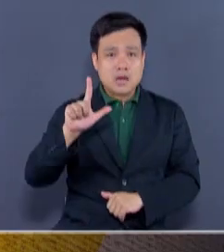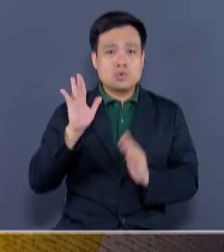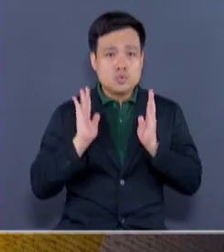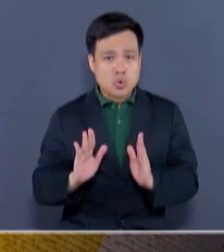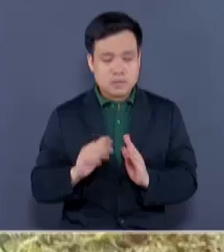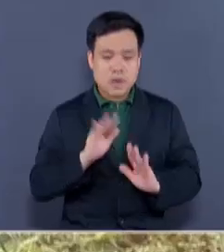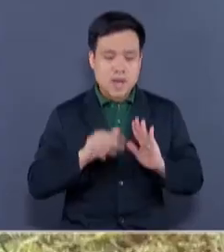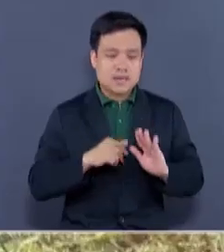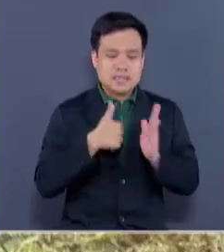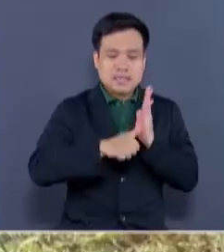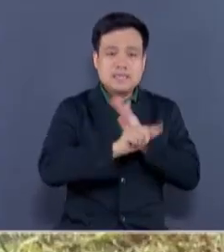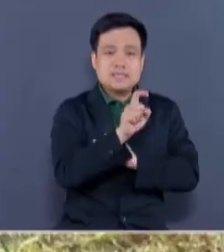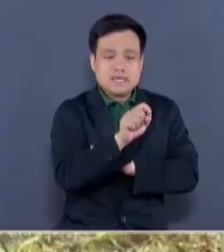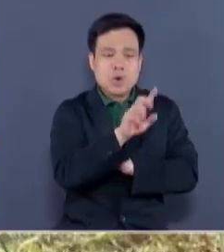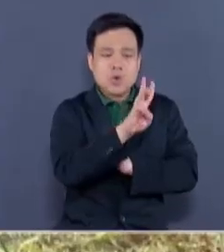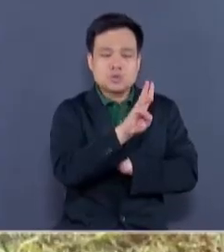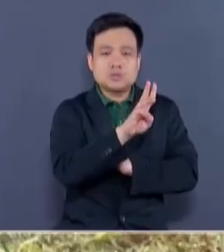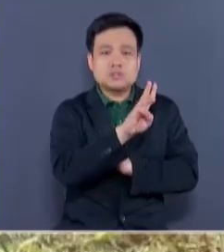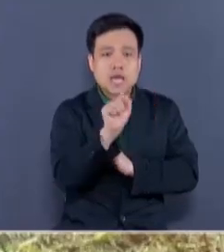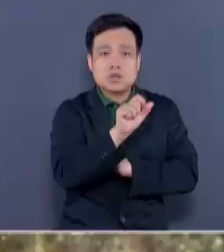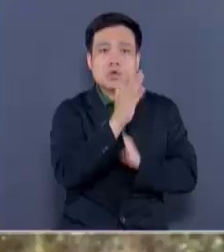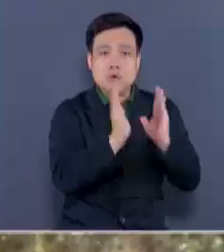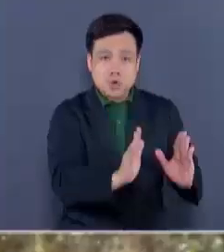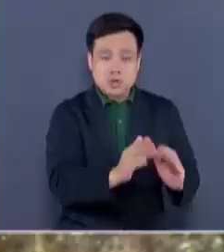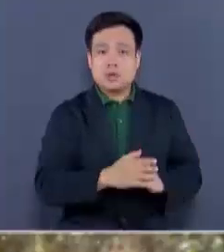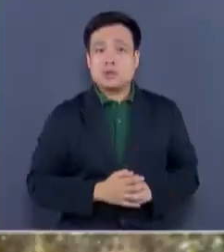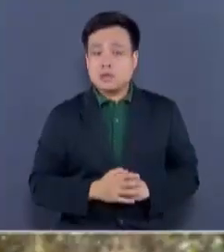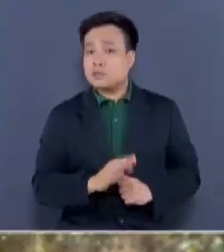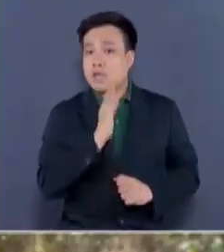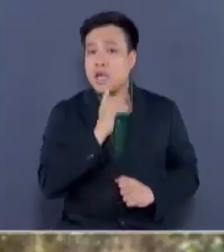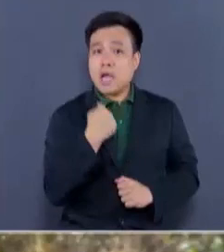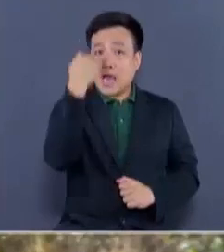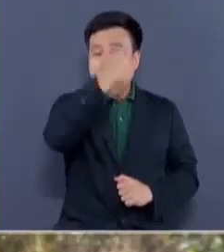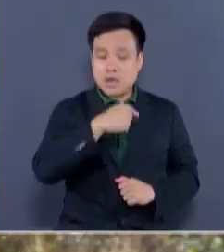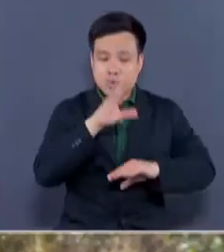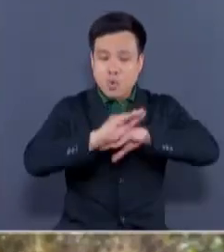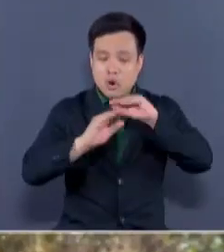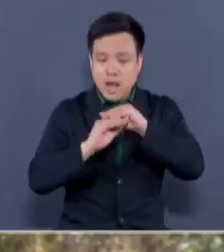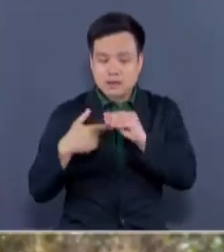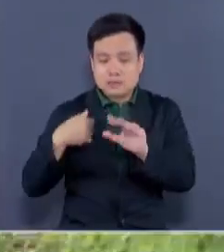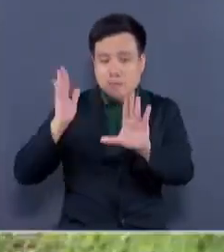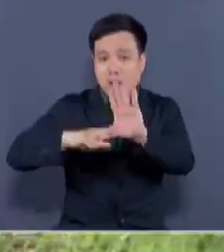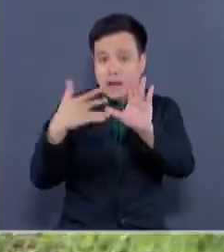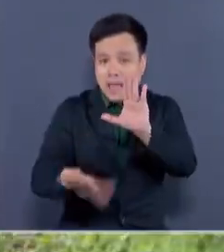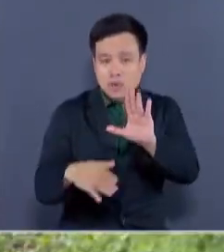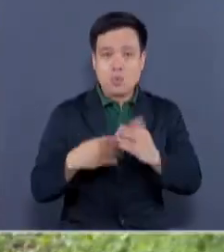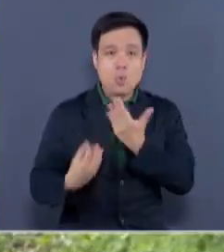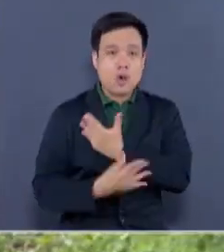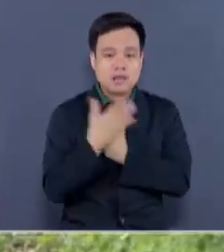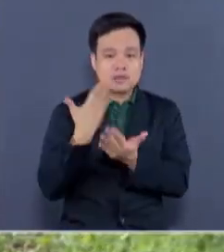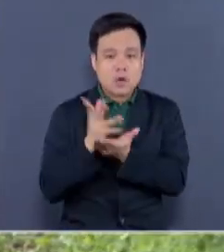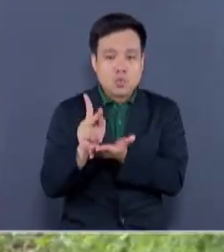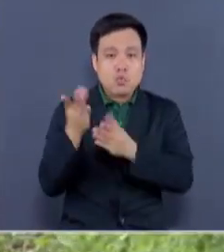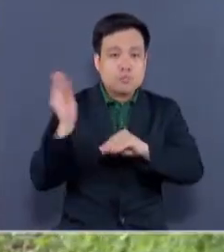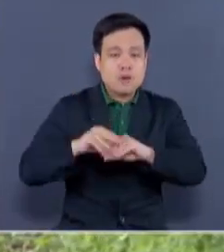รายและนอกจากพักหนี้แล้วจะเปิดโอกาสให้กู้ใหม่ได้อีก 100,000 บาทด้วยนะฮะทีนี้หลายคนบอกว่าช่วยเกษตรกร